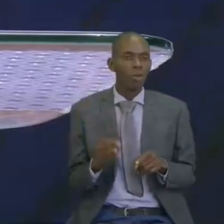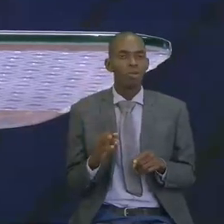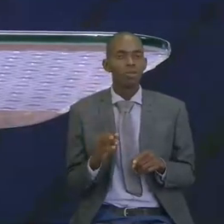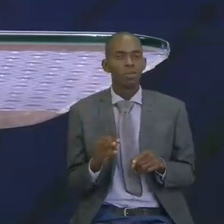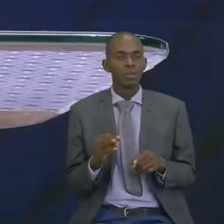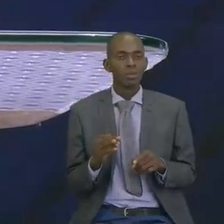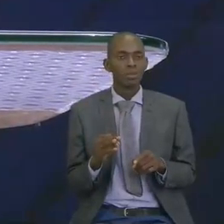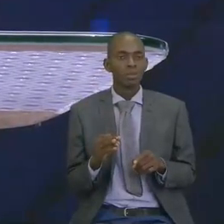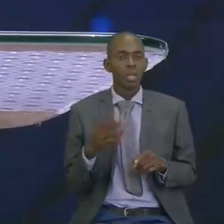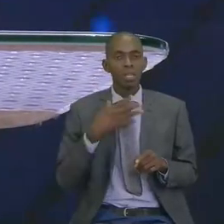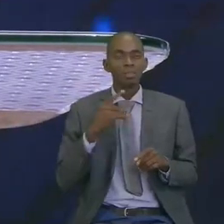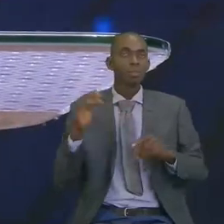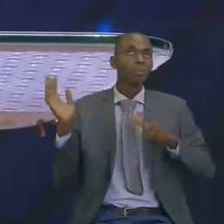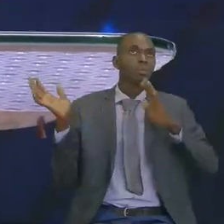été.